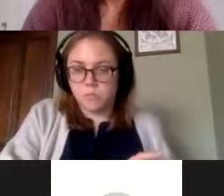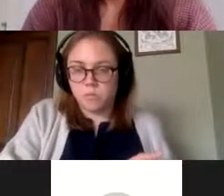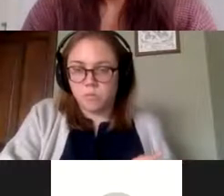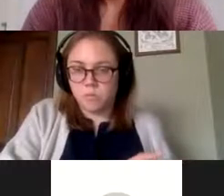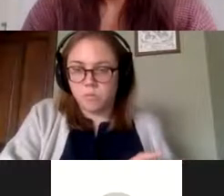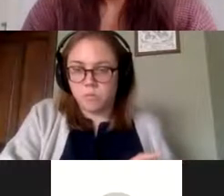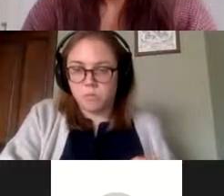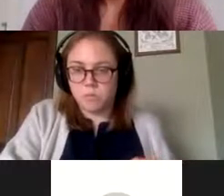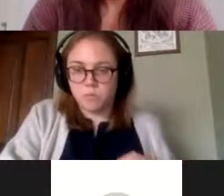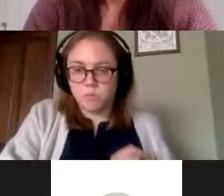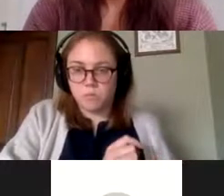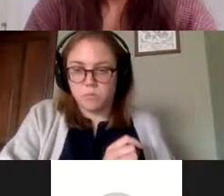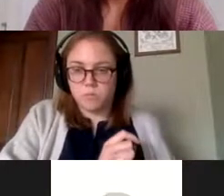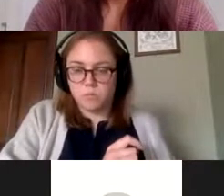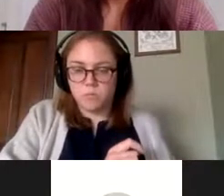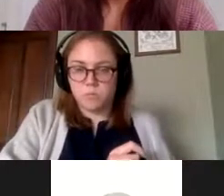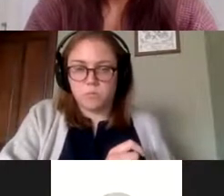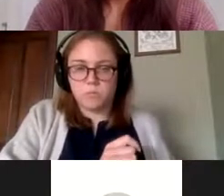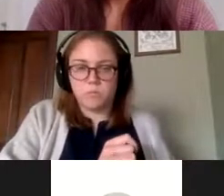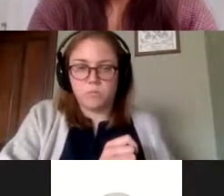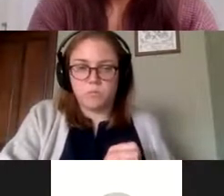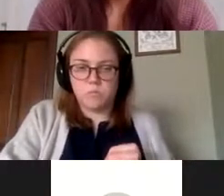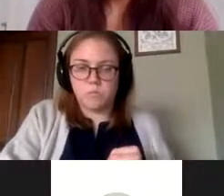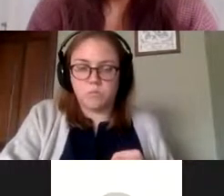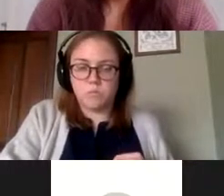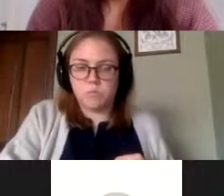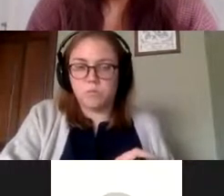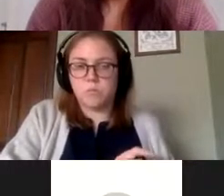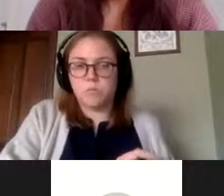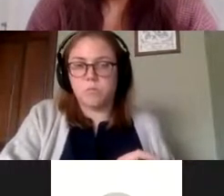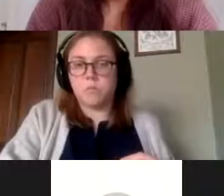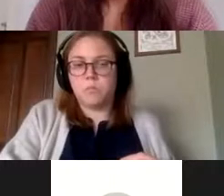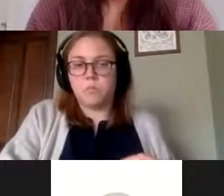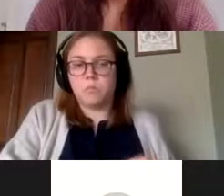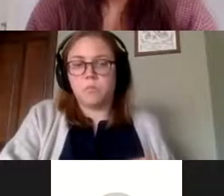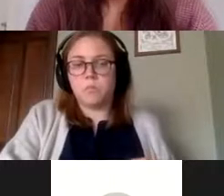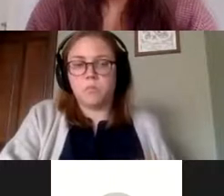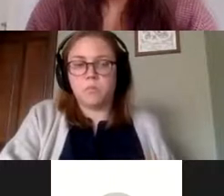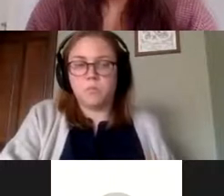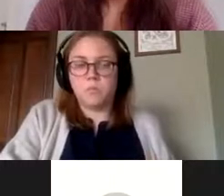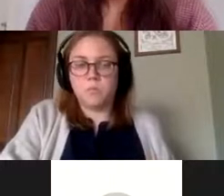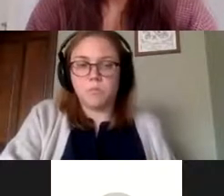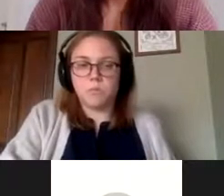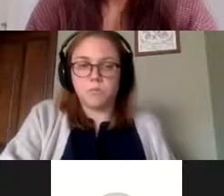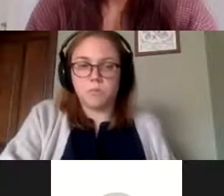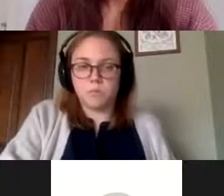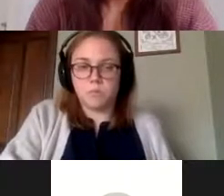Ik zie in de chat ook nog een vraag over de inkom. Ik denk dat we daar duidelijk kunnen op antwoorden dat het de bedoeling